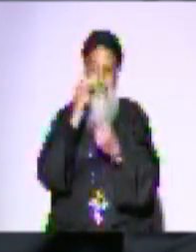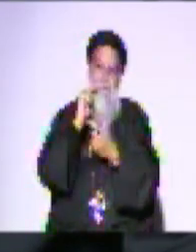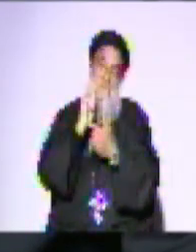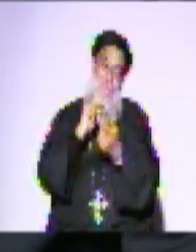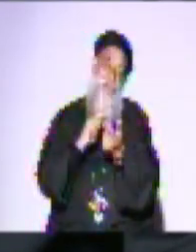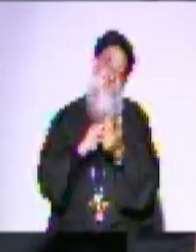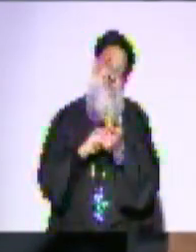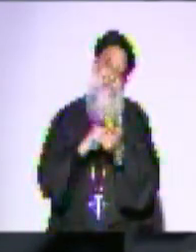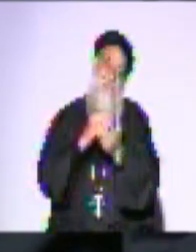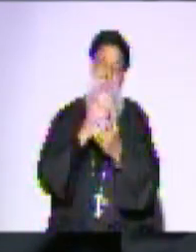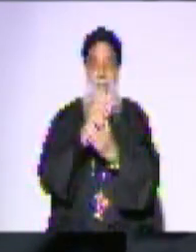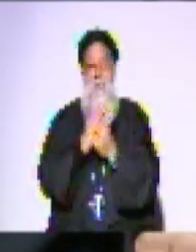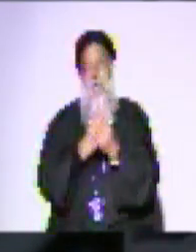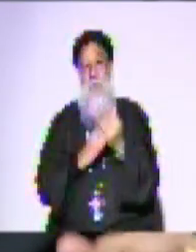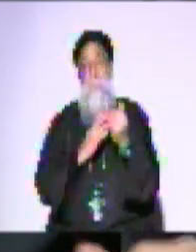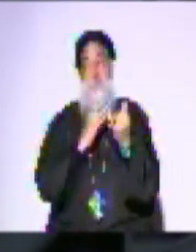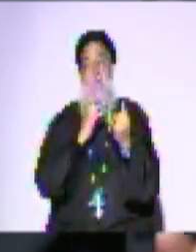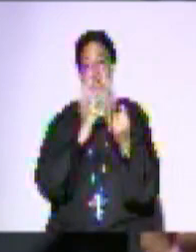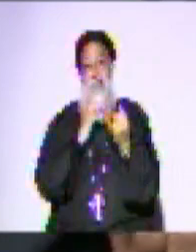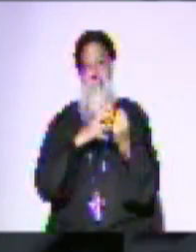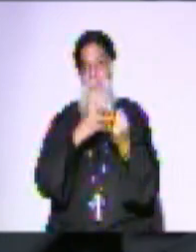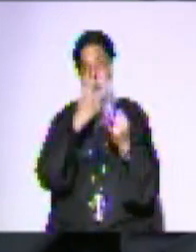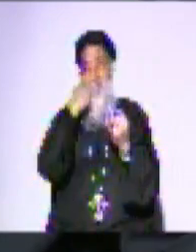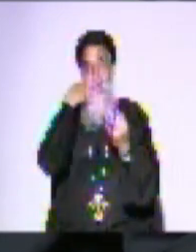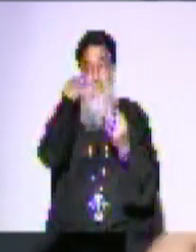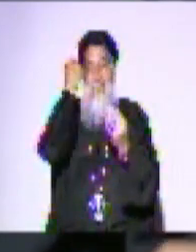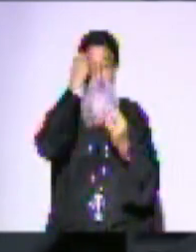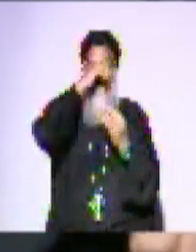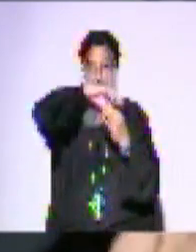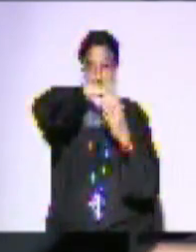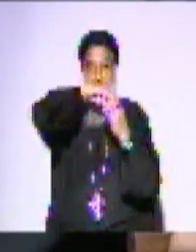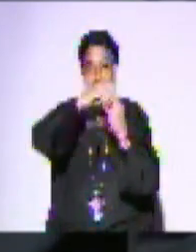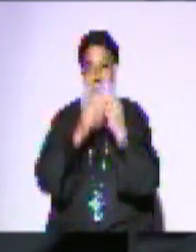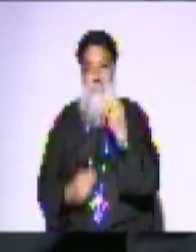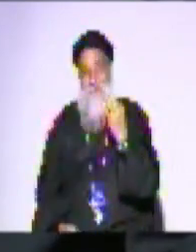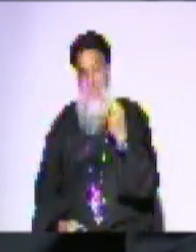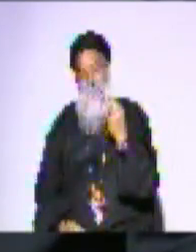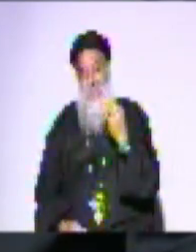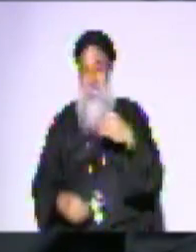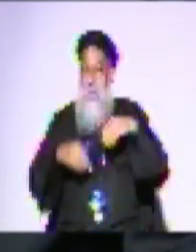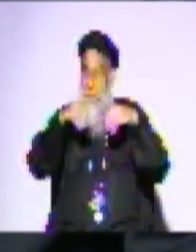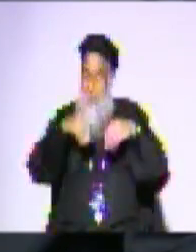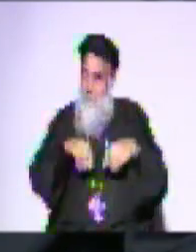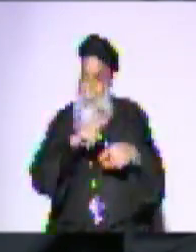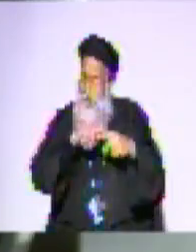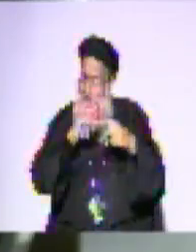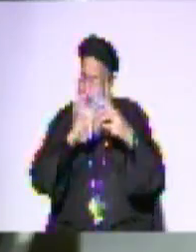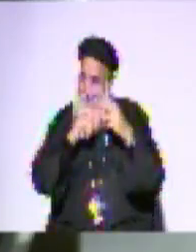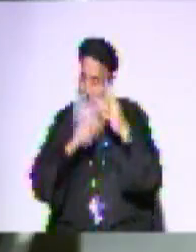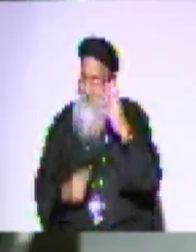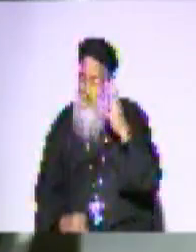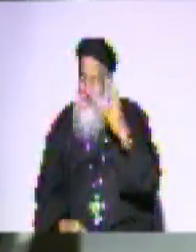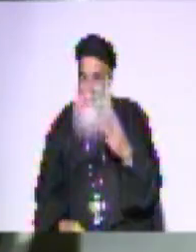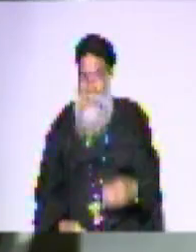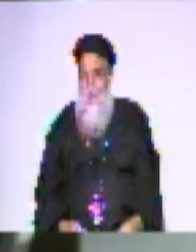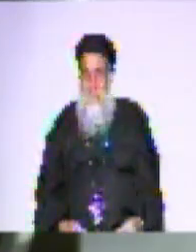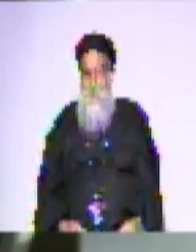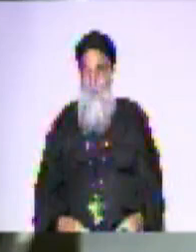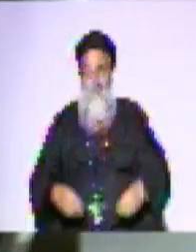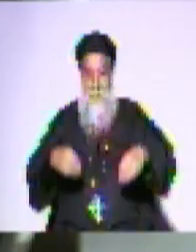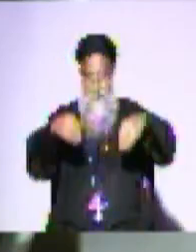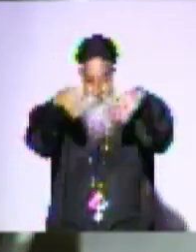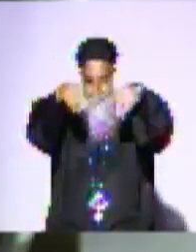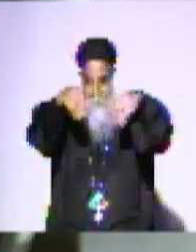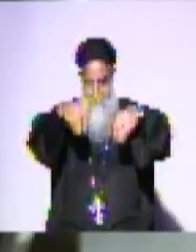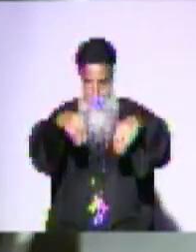المعمودية برضو بتكون المعمودية كخليقة جديدة بالثالوث القدوس، الآب والابن والروح القدس. طبعا. عشان كده يقول له: أعمدك